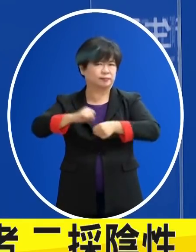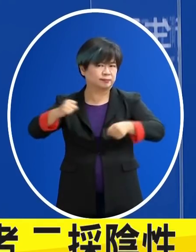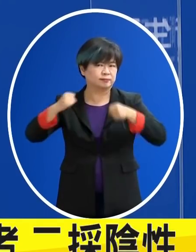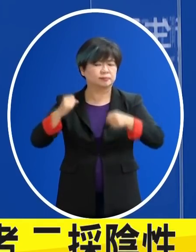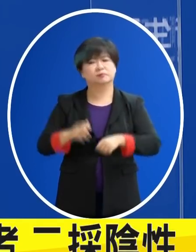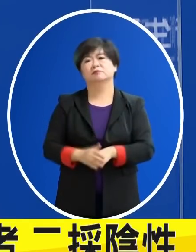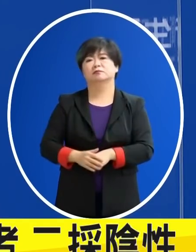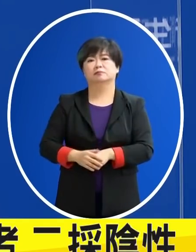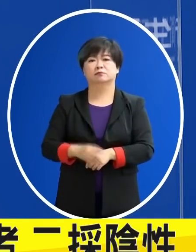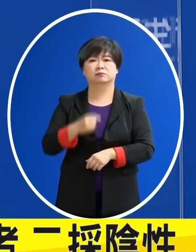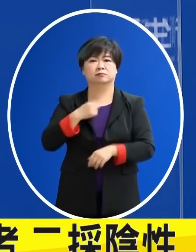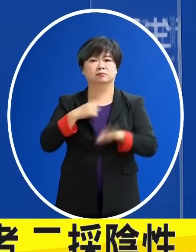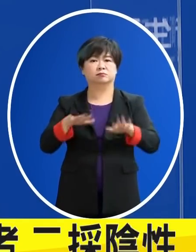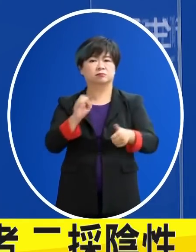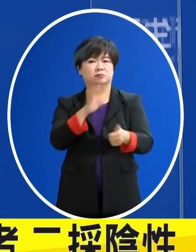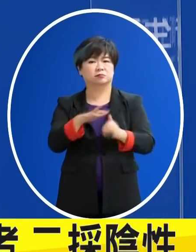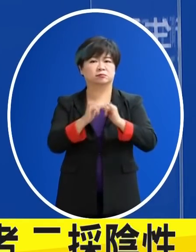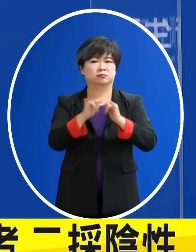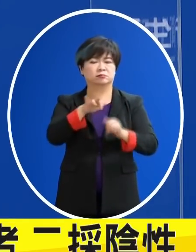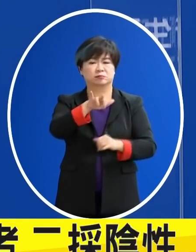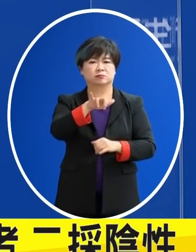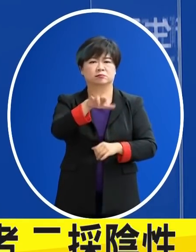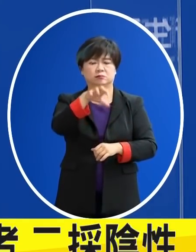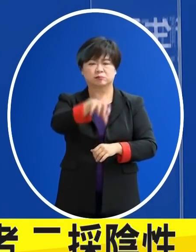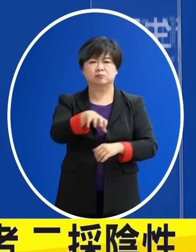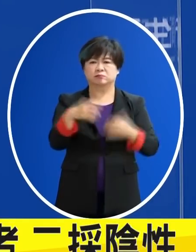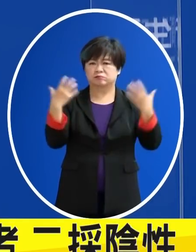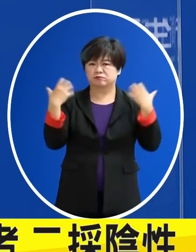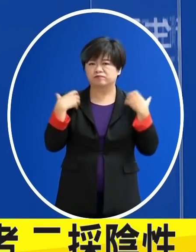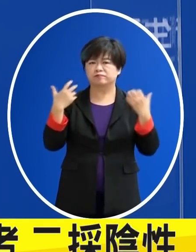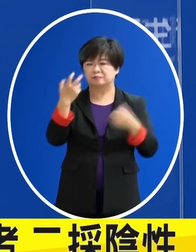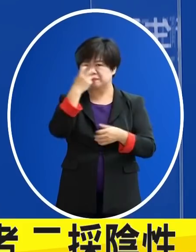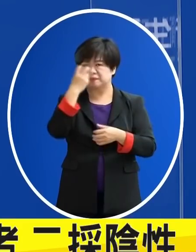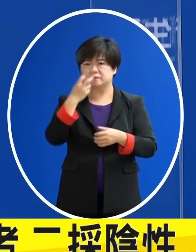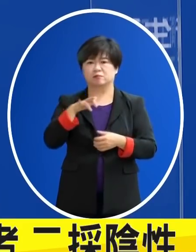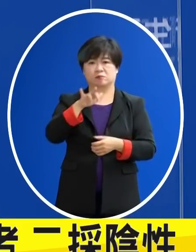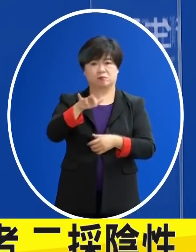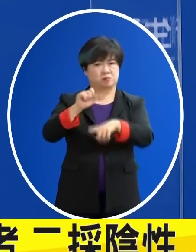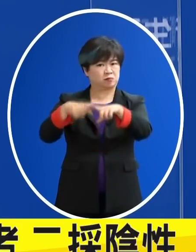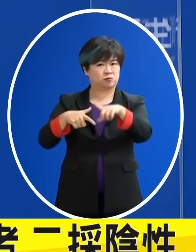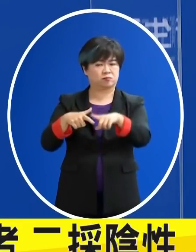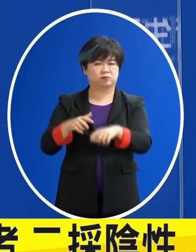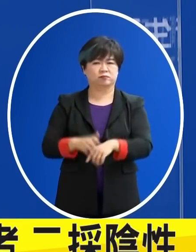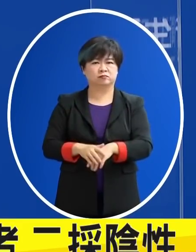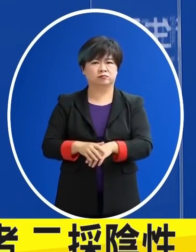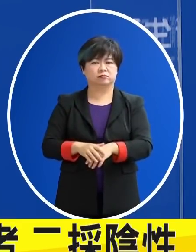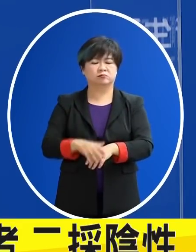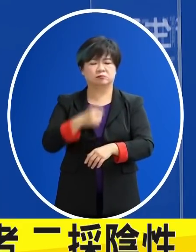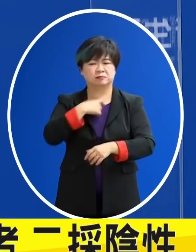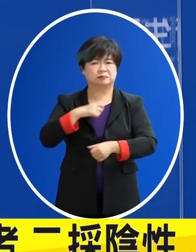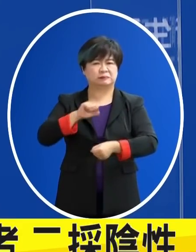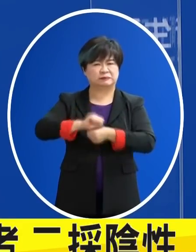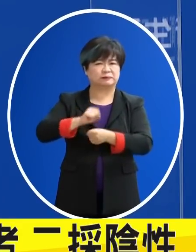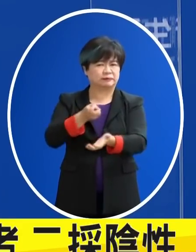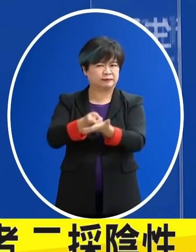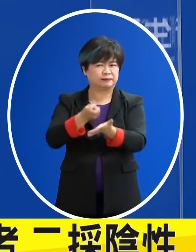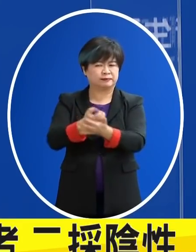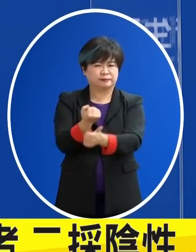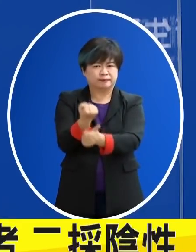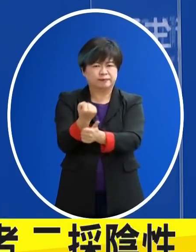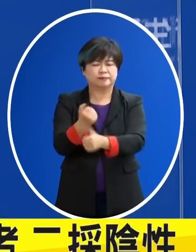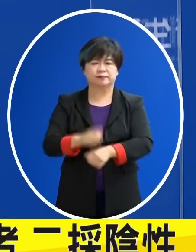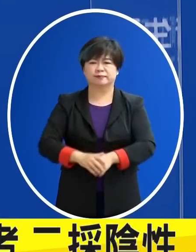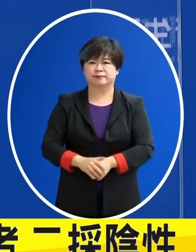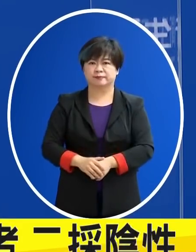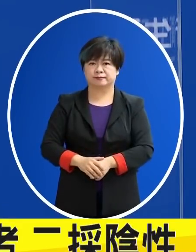请这个民航局要督导航空公司要把这一块这个落实跟强化。那第